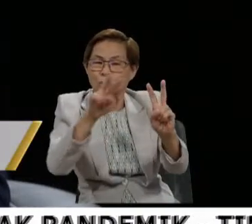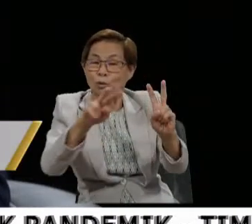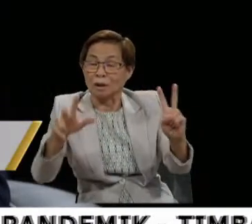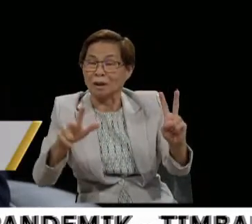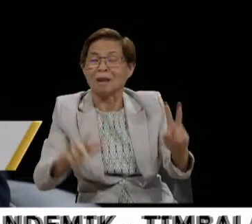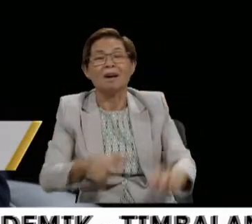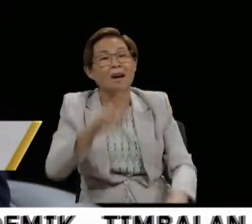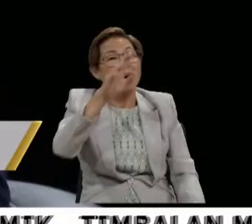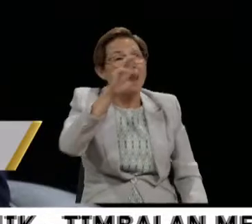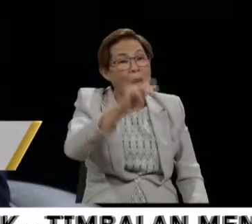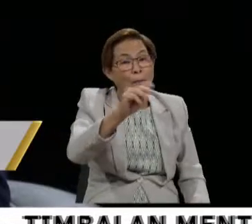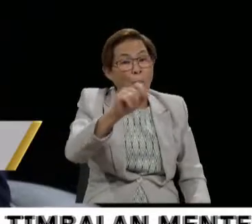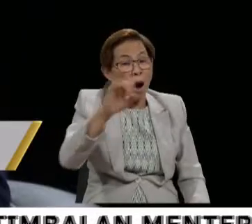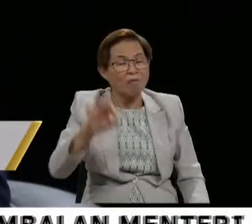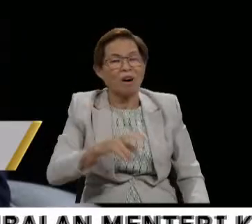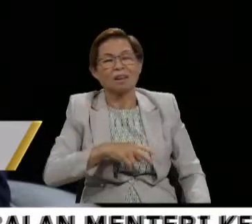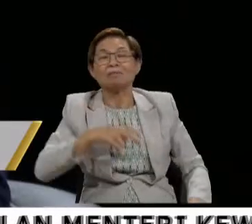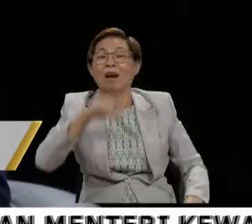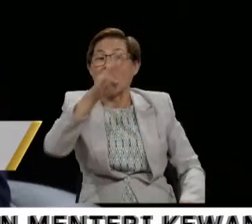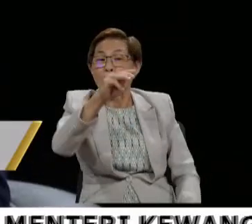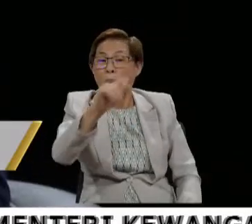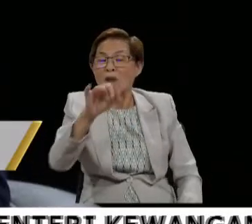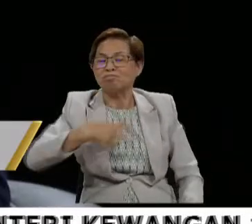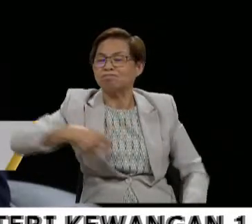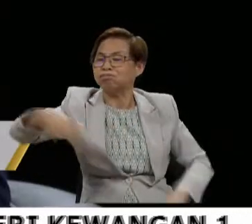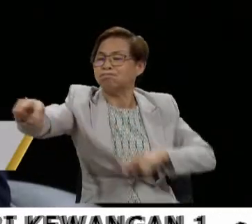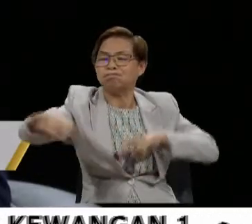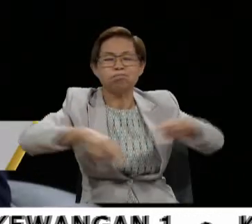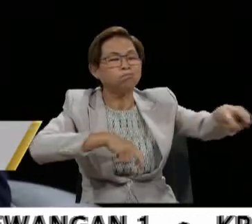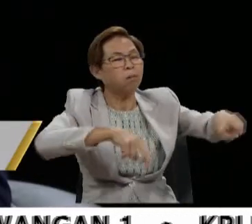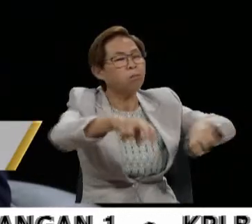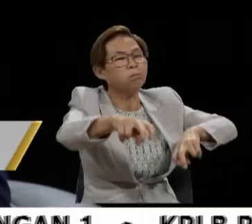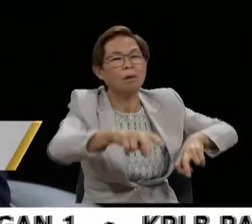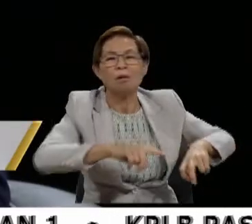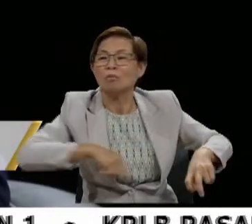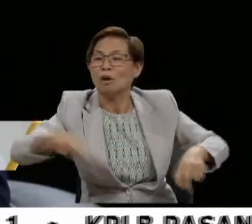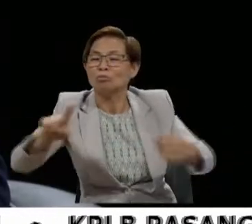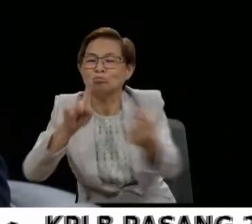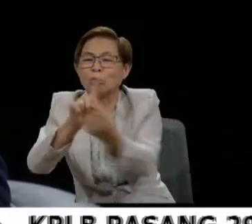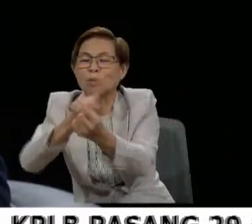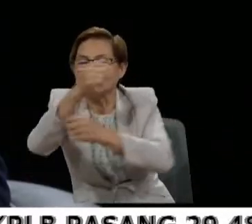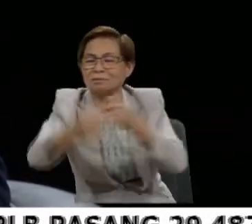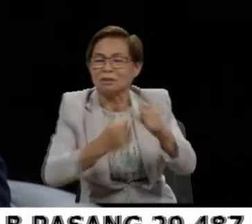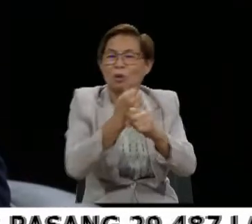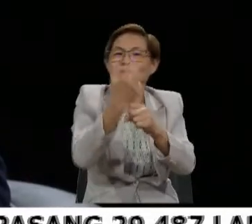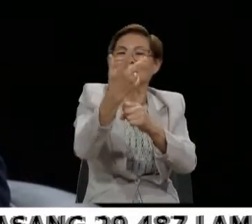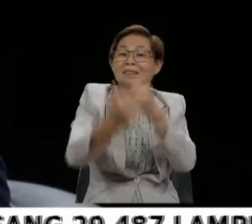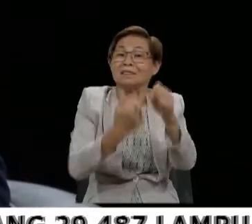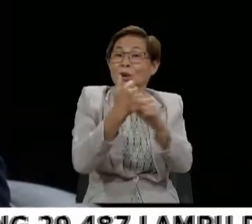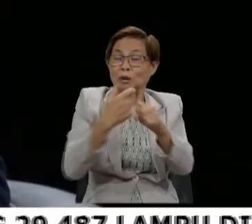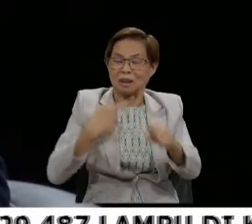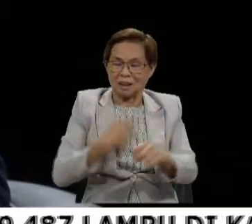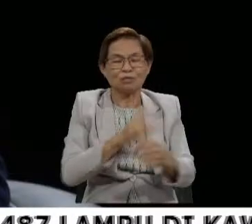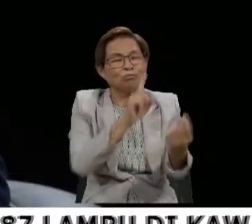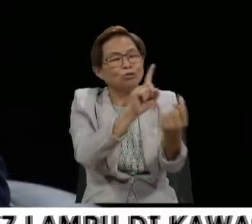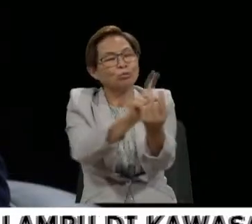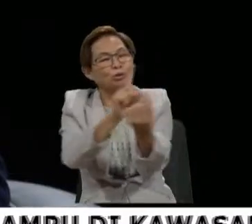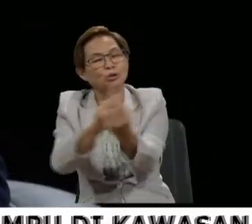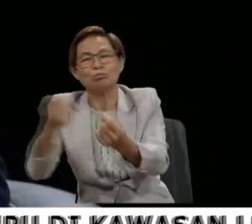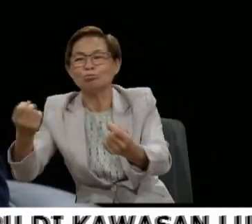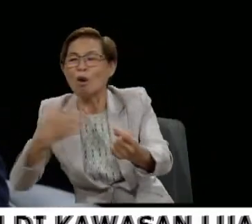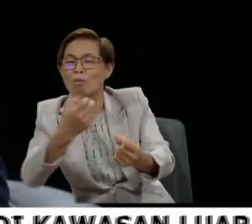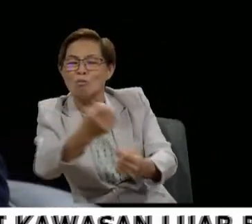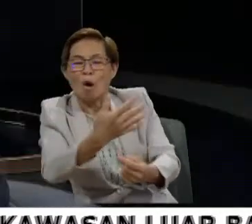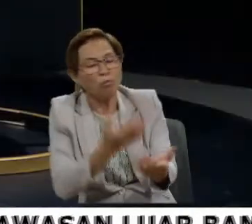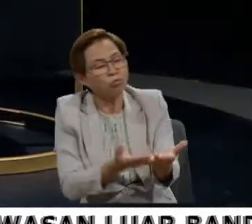Kementerian kewangan juga akan turun Padang ya kita nak kita pernah kita dah tahun ni tahun ketiga kita turun Padang untuk dapat maklum